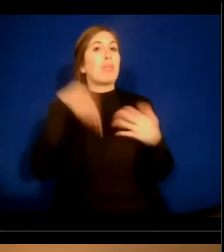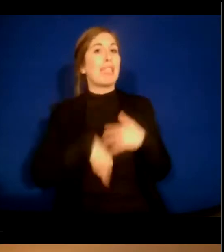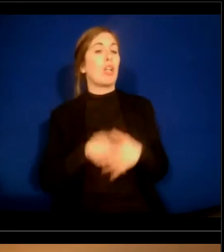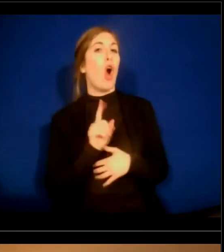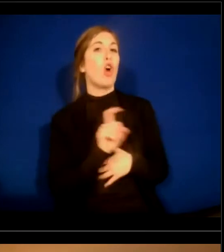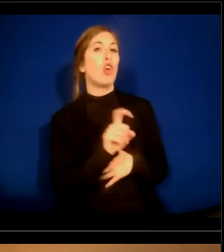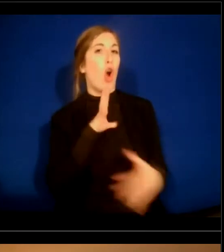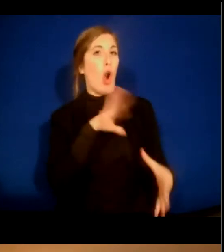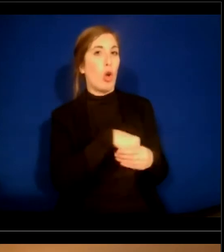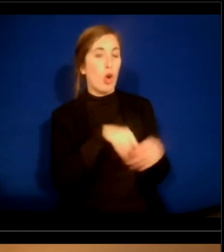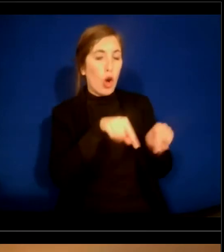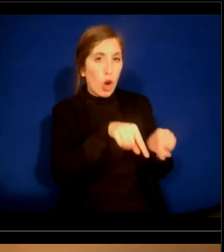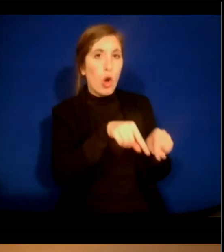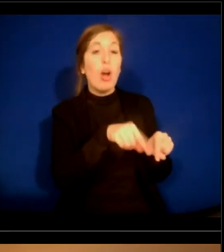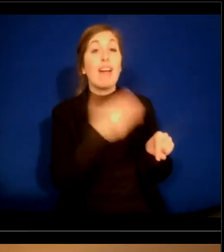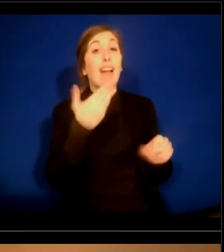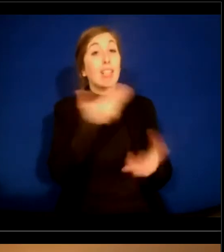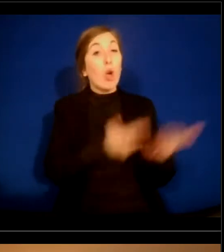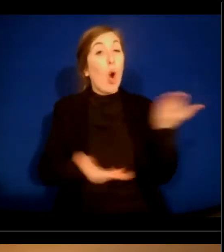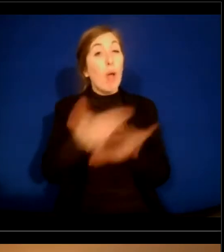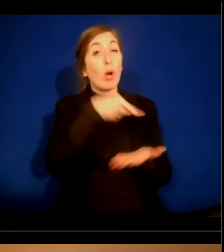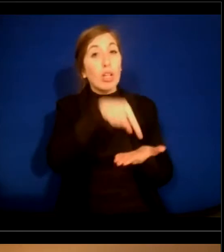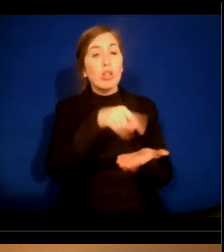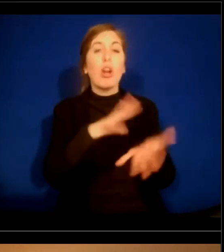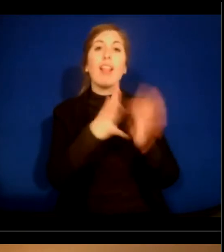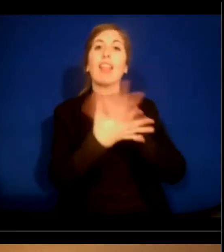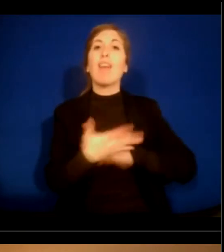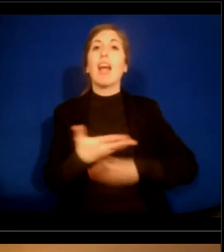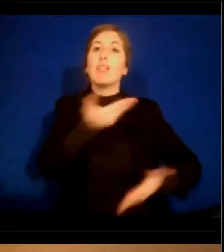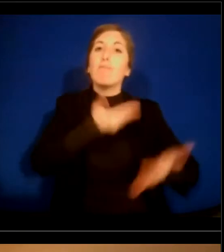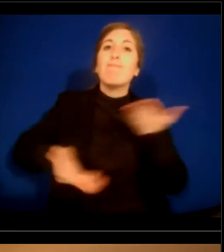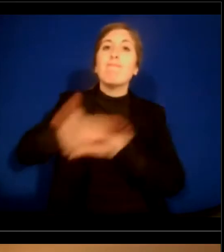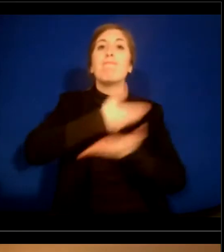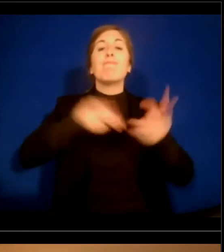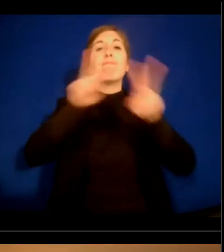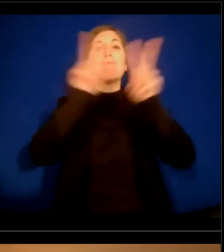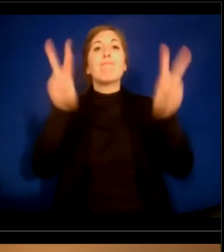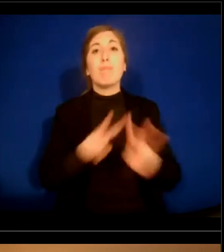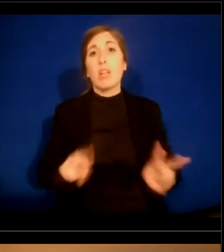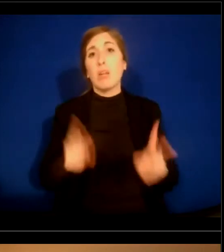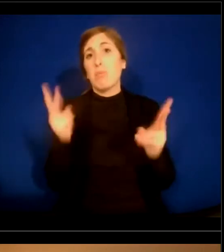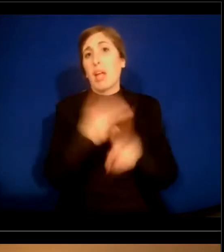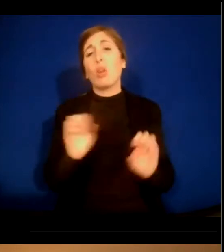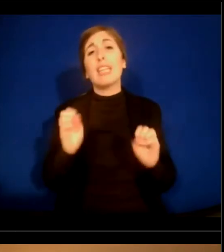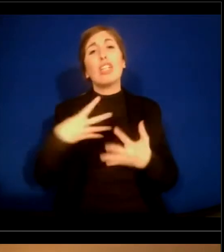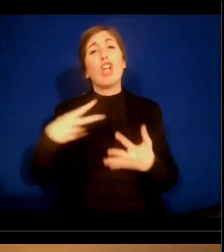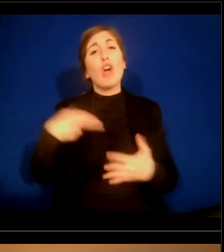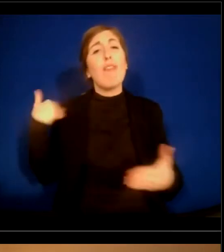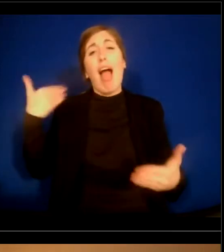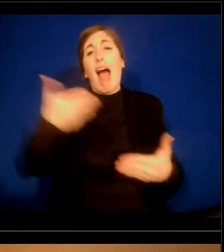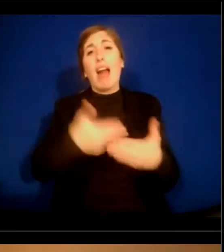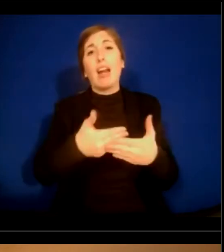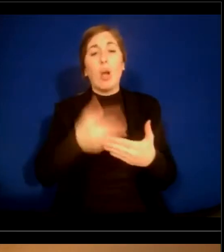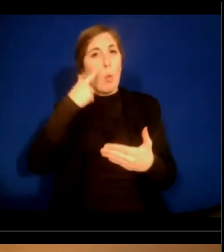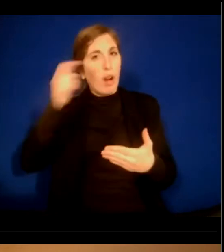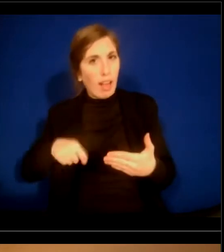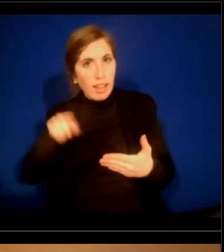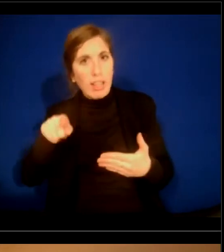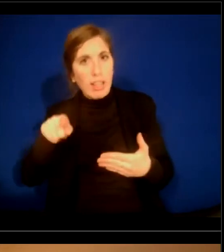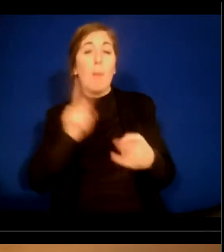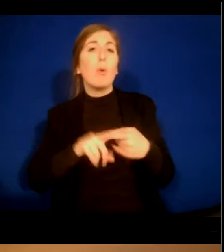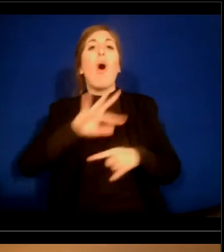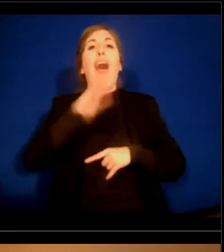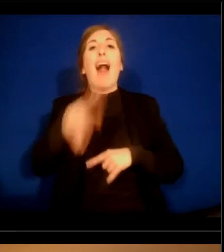abbiamo fatto quel lavoro di cooperazione internazionale che 19 anni in Ucraina, ma anche in altri 20 ospedali del